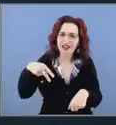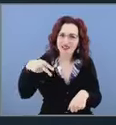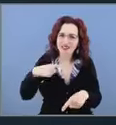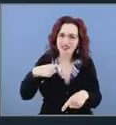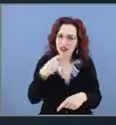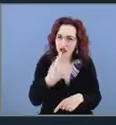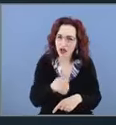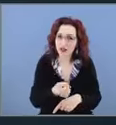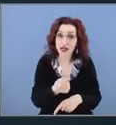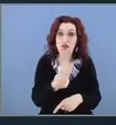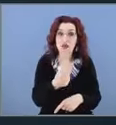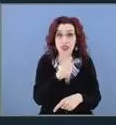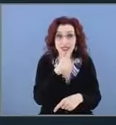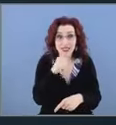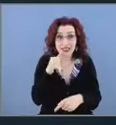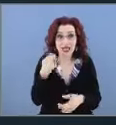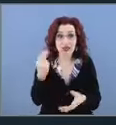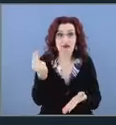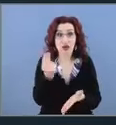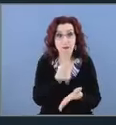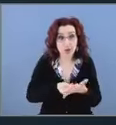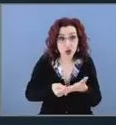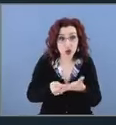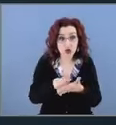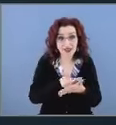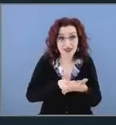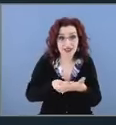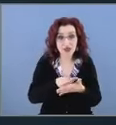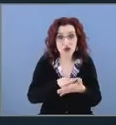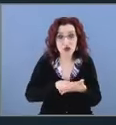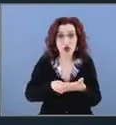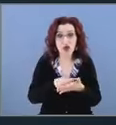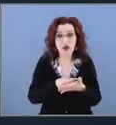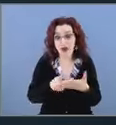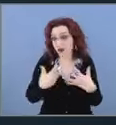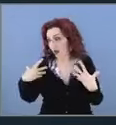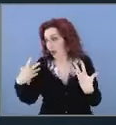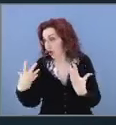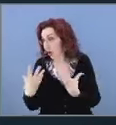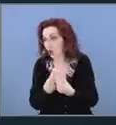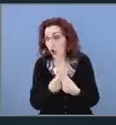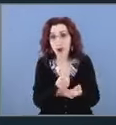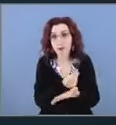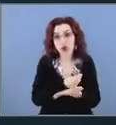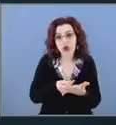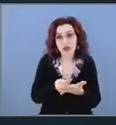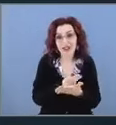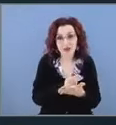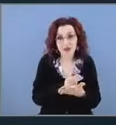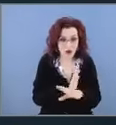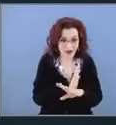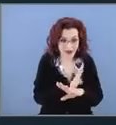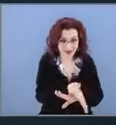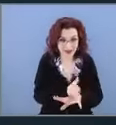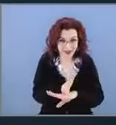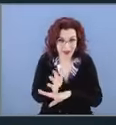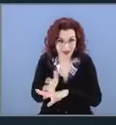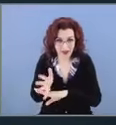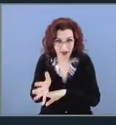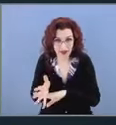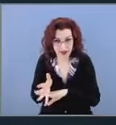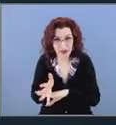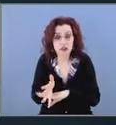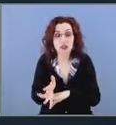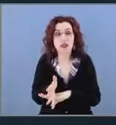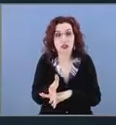di una coprogettazione degli interventi, va pure con un'organizzazione che